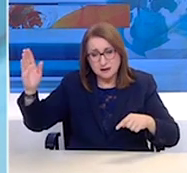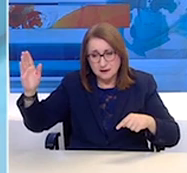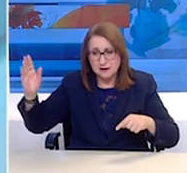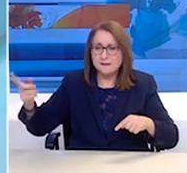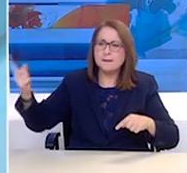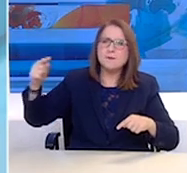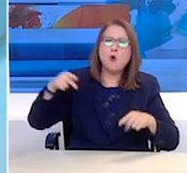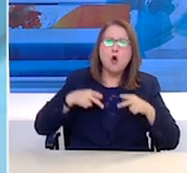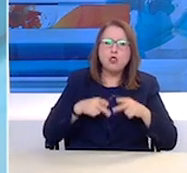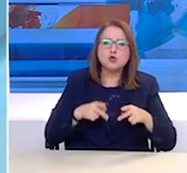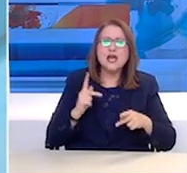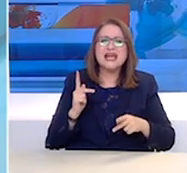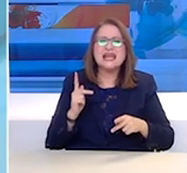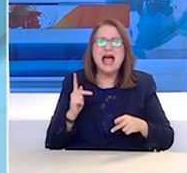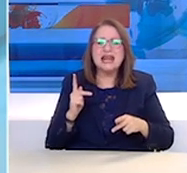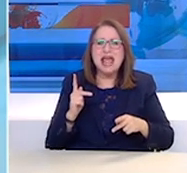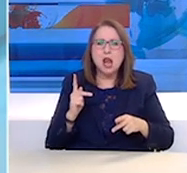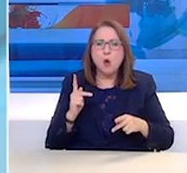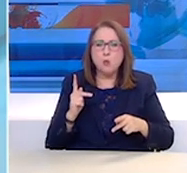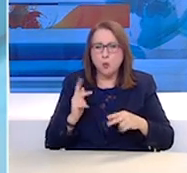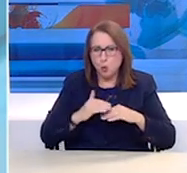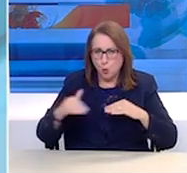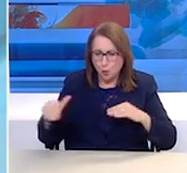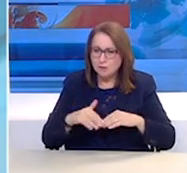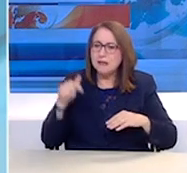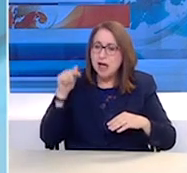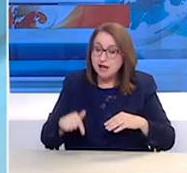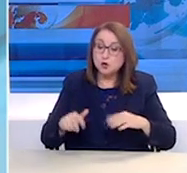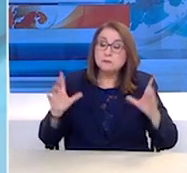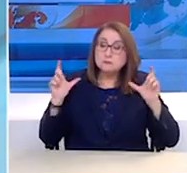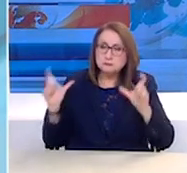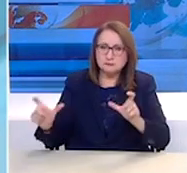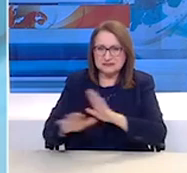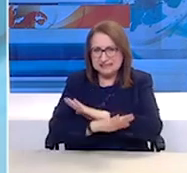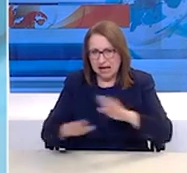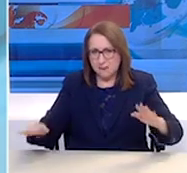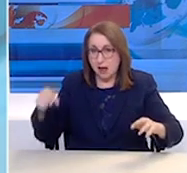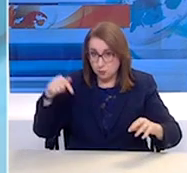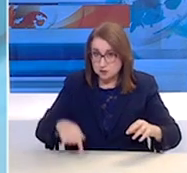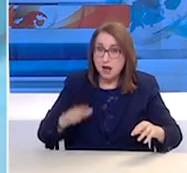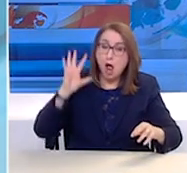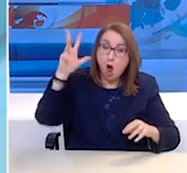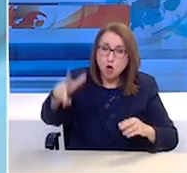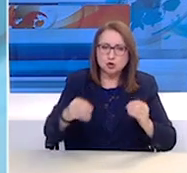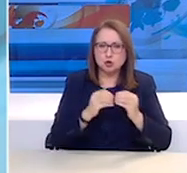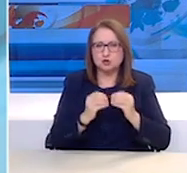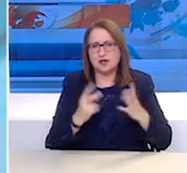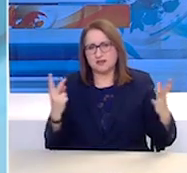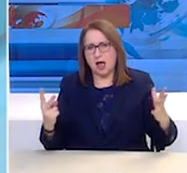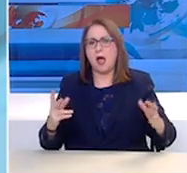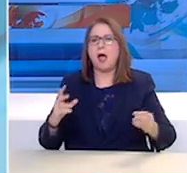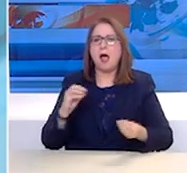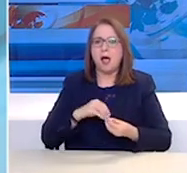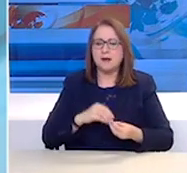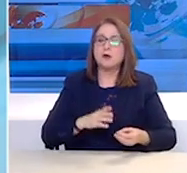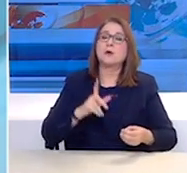στην οδό Κανελοπούλου. Ο περιορισμός τίθεται σε ισχύ από σήμερα και μέχρι τις 27 Απριλίου. Θα ισχύει για τις εξής μέρες και ώρες: Δευτέρα ως Παρασκευή από